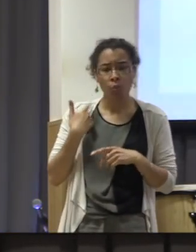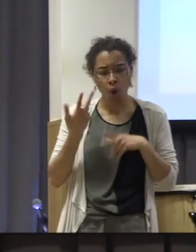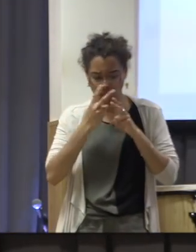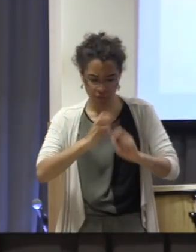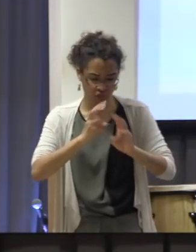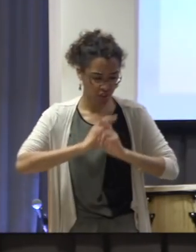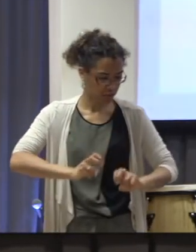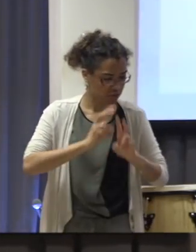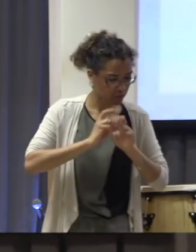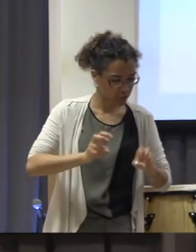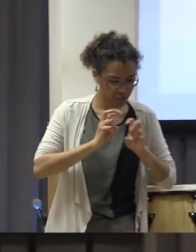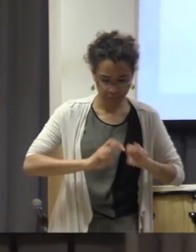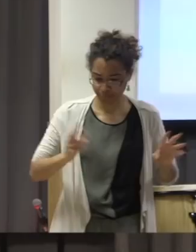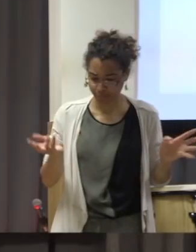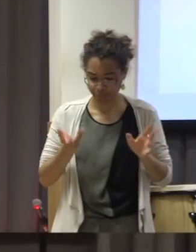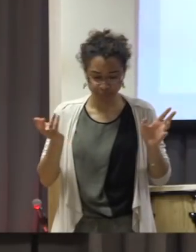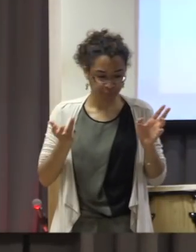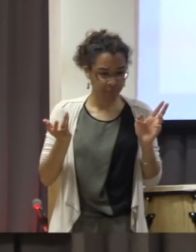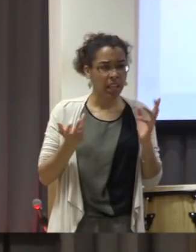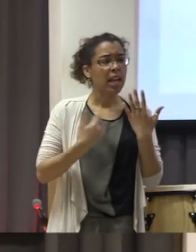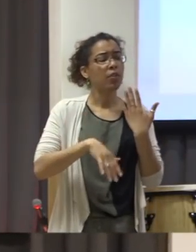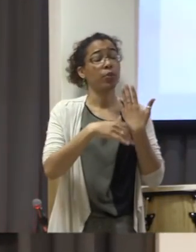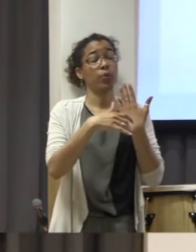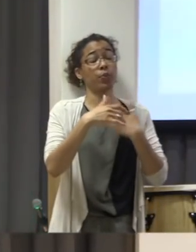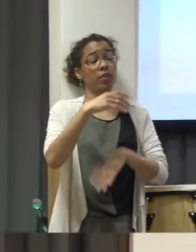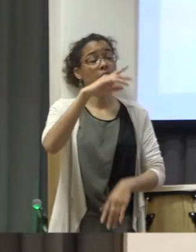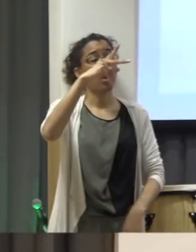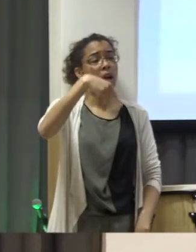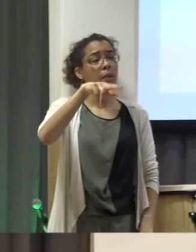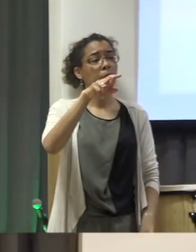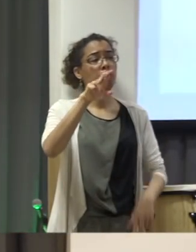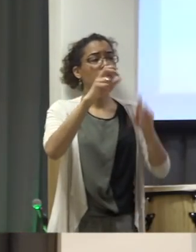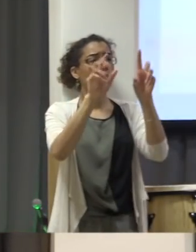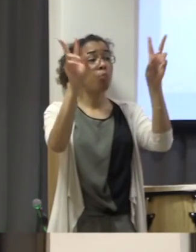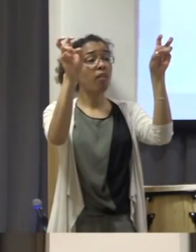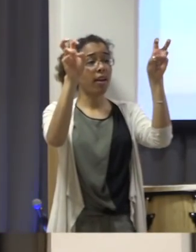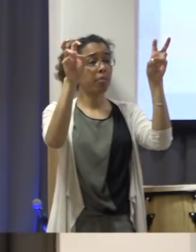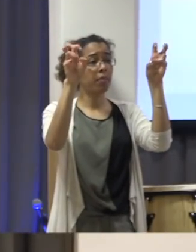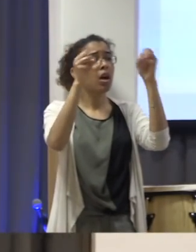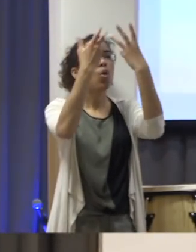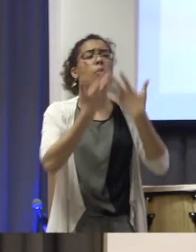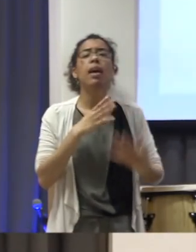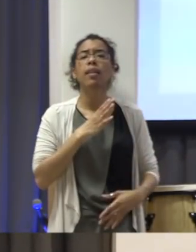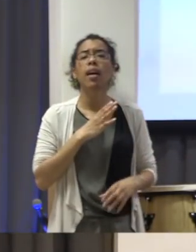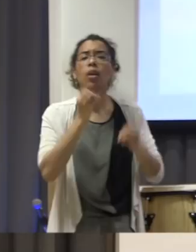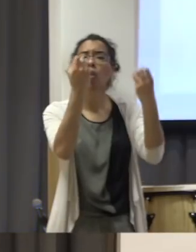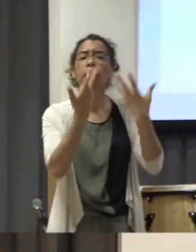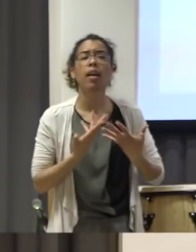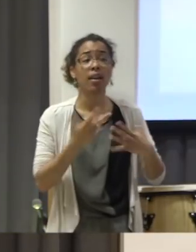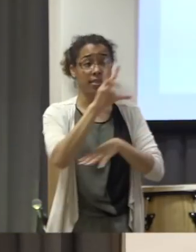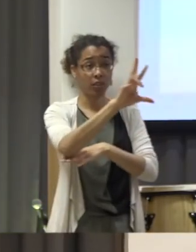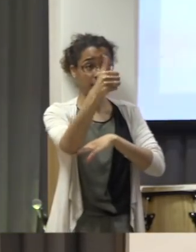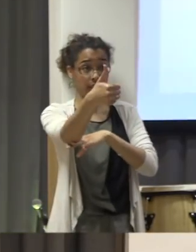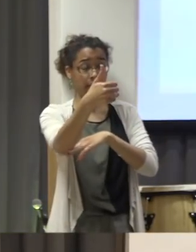part, j'ai vu que dans les proverbes, il y en a combien? Il y en a